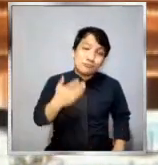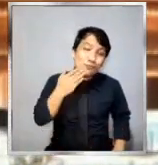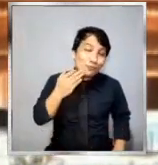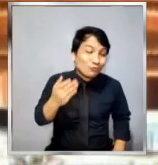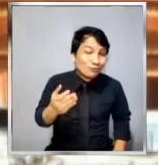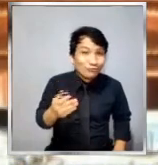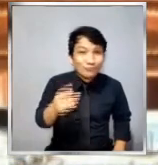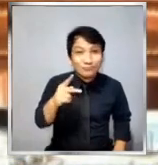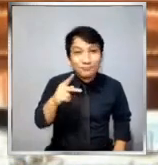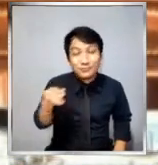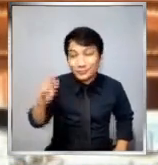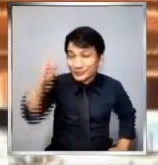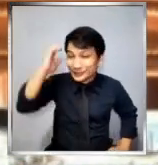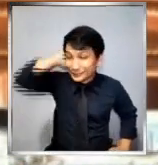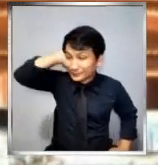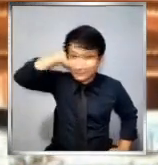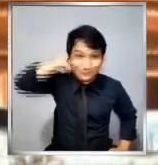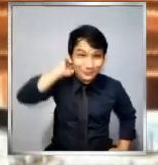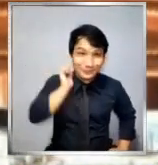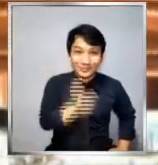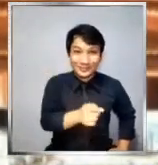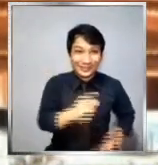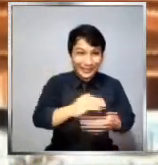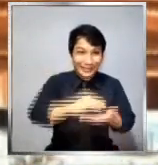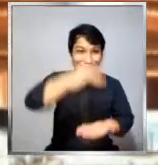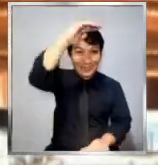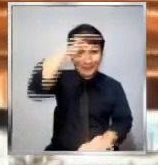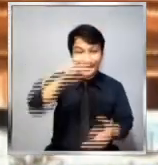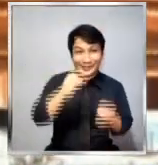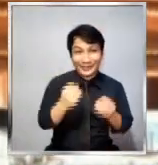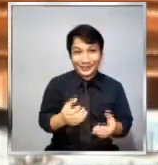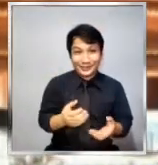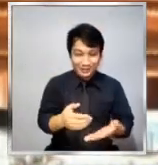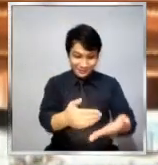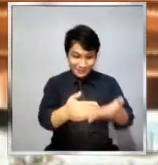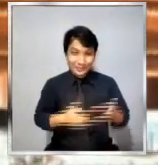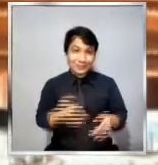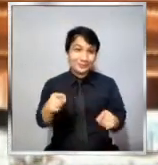Buisit. Akala ko, magka-uwi ako ng Davao. Ganun nga.